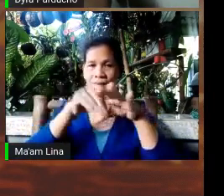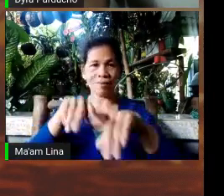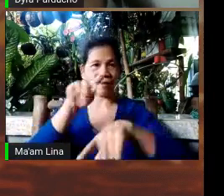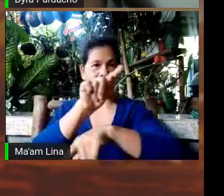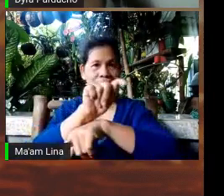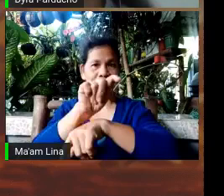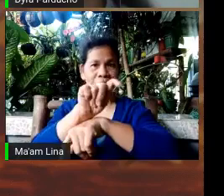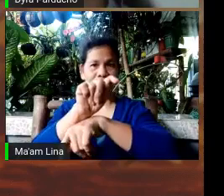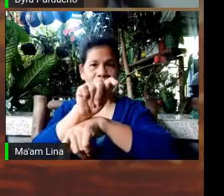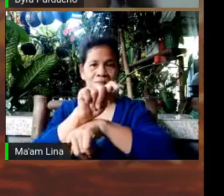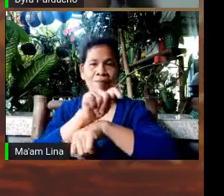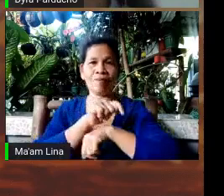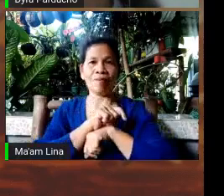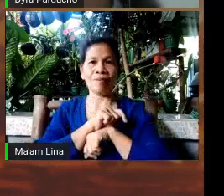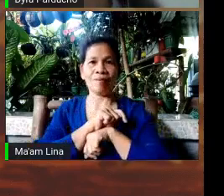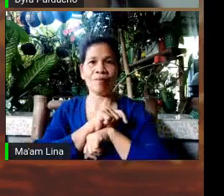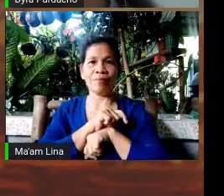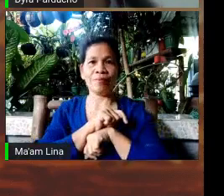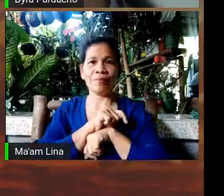po.